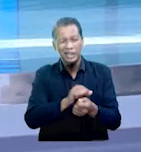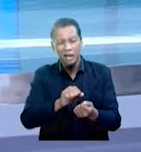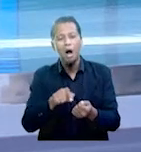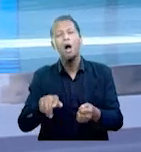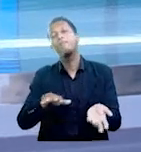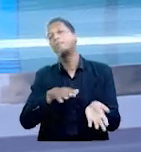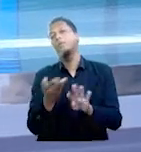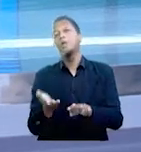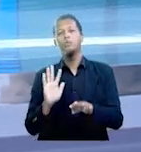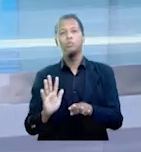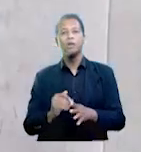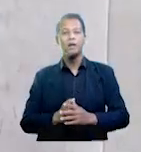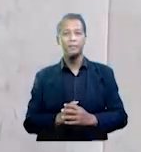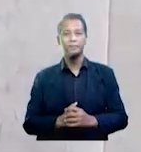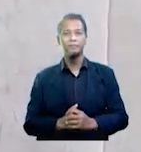kali.